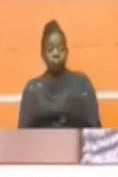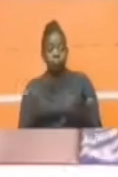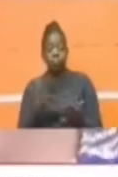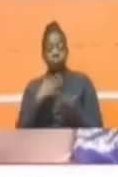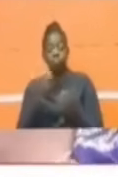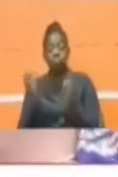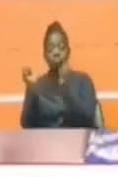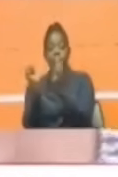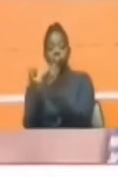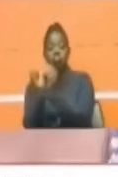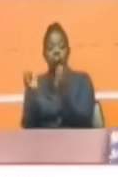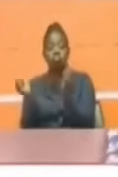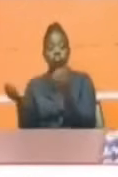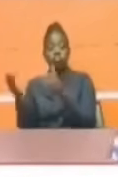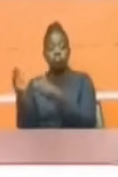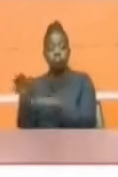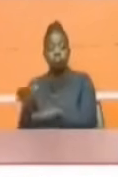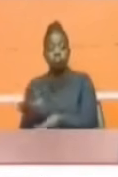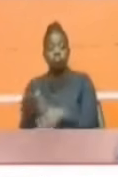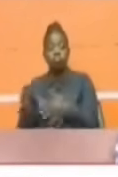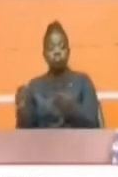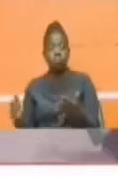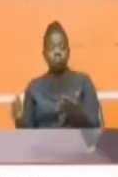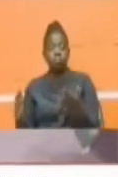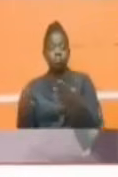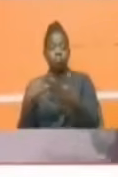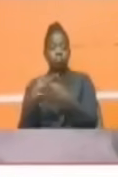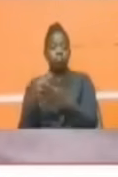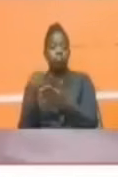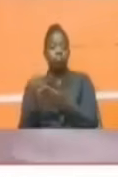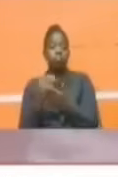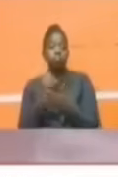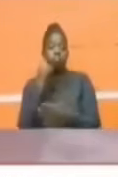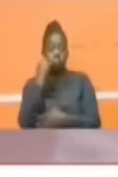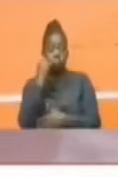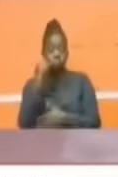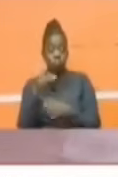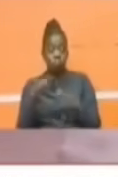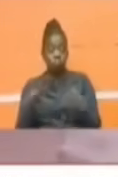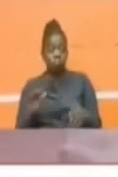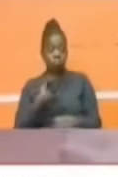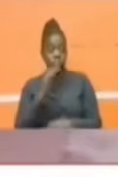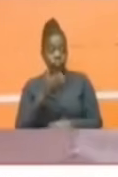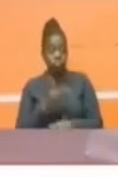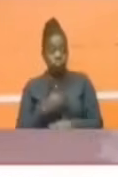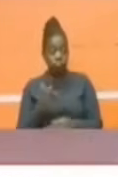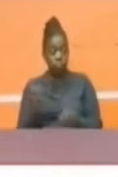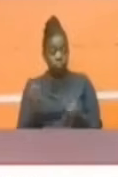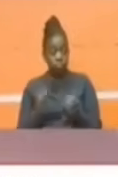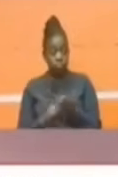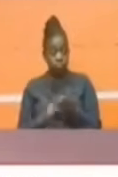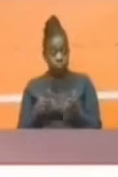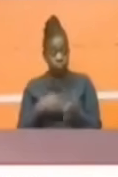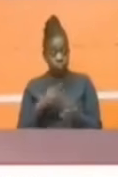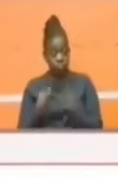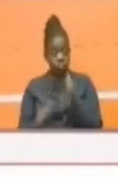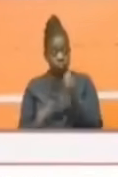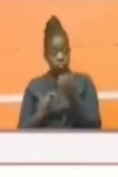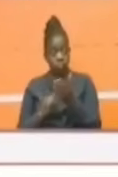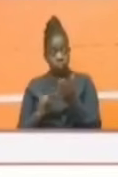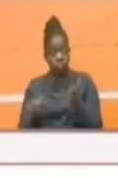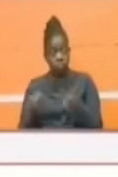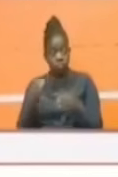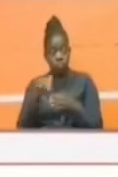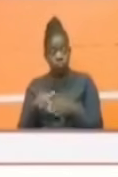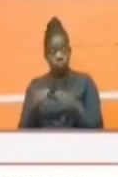bamusibe afiire mu kkomera olw'empalana z'ekibanja. Mukazi nga bamutemye baddidde ejjambi yeyange gye nkozesa mu nyumba